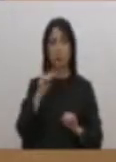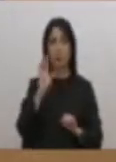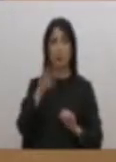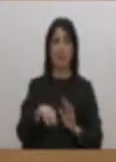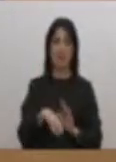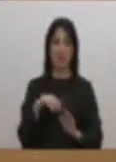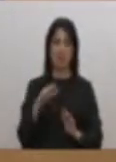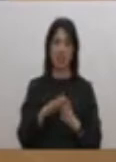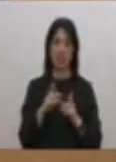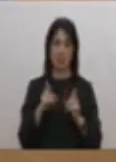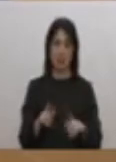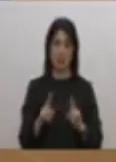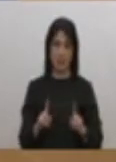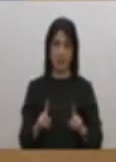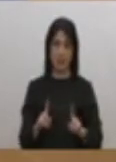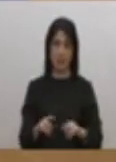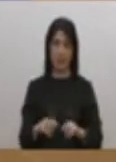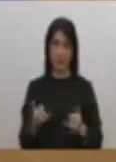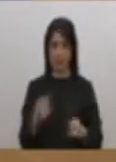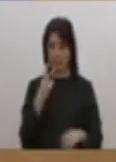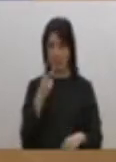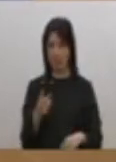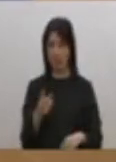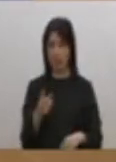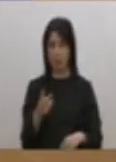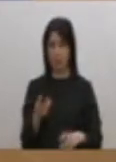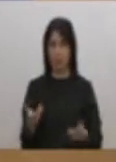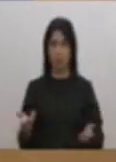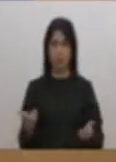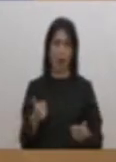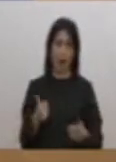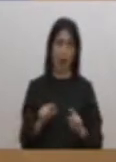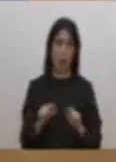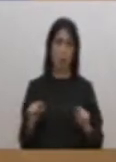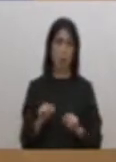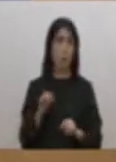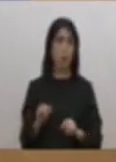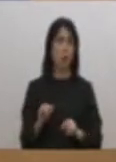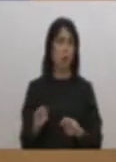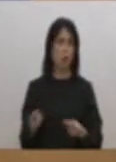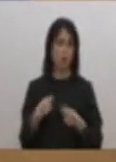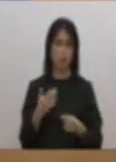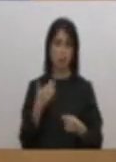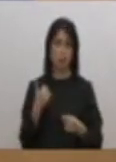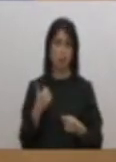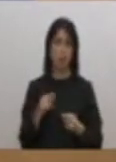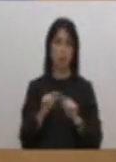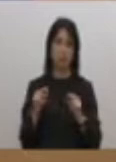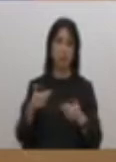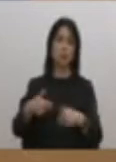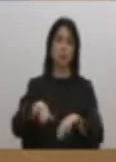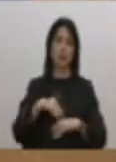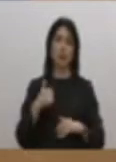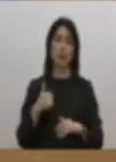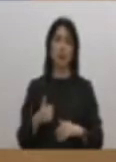aivciet șetahmebito. Nu, e clar, șeful e tot amat. Surau, ca ai puncte, viața, sucera persistent, gasa cu trebuie, zverit cu ei, picre pro.